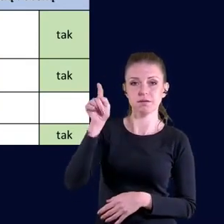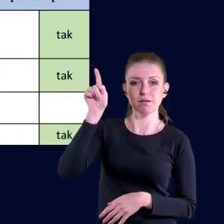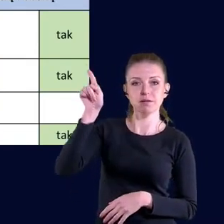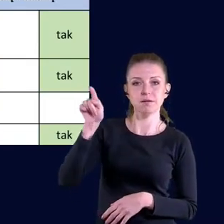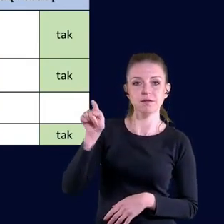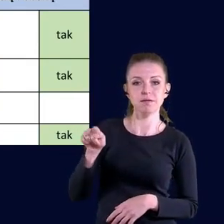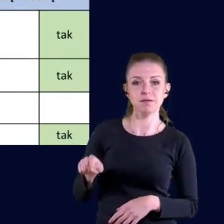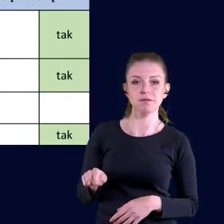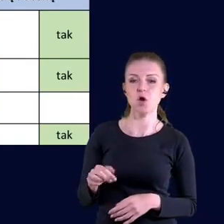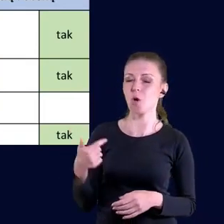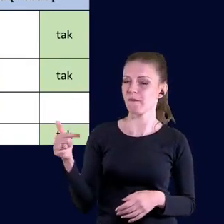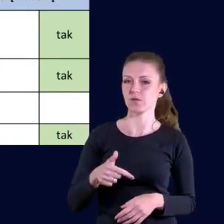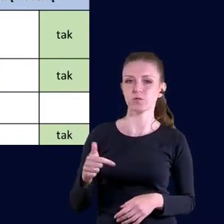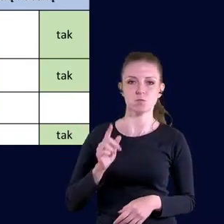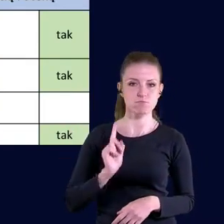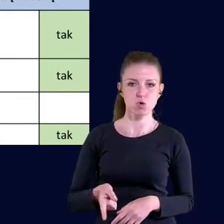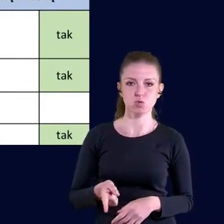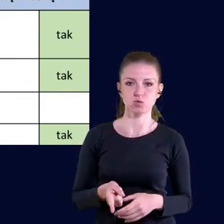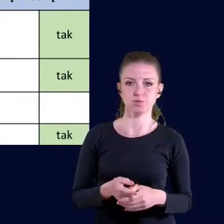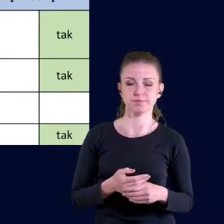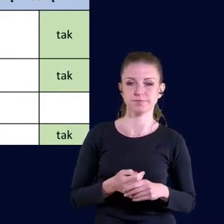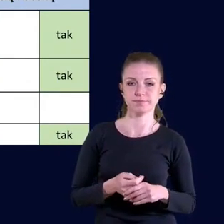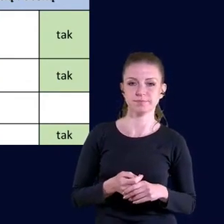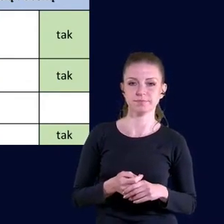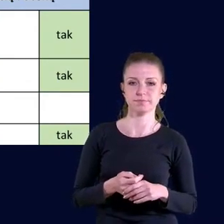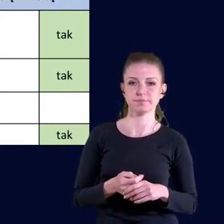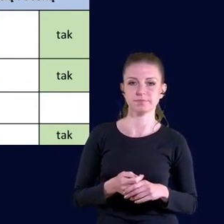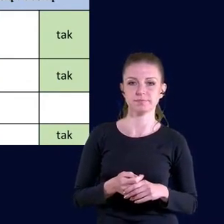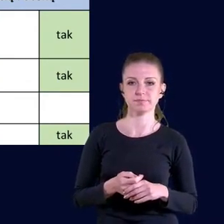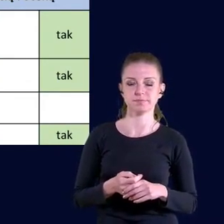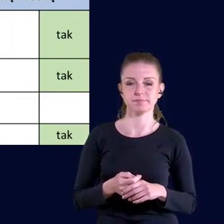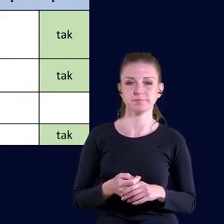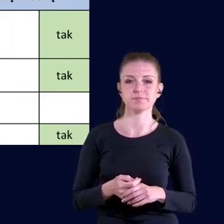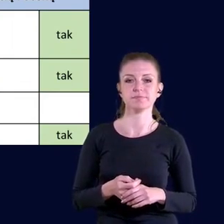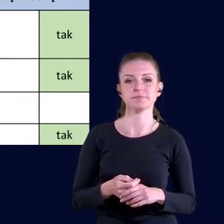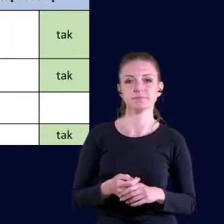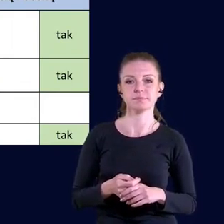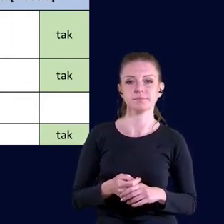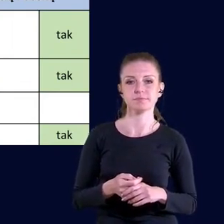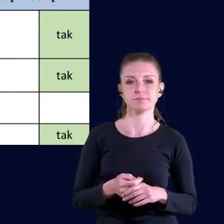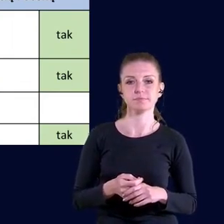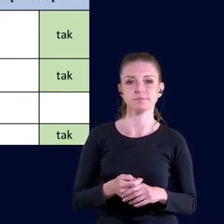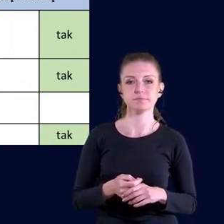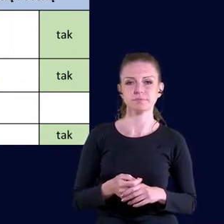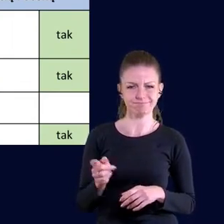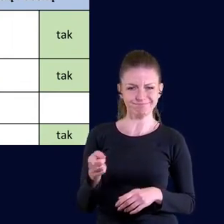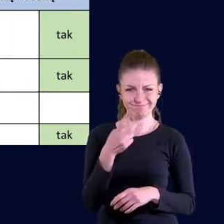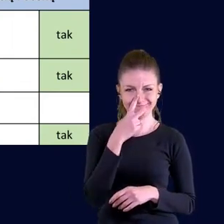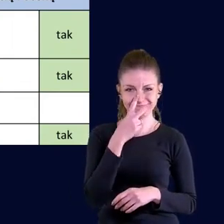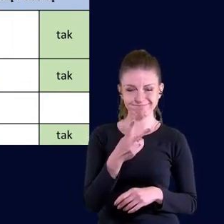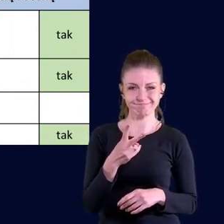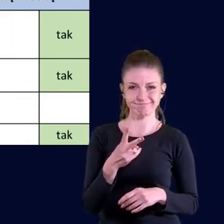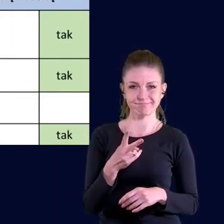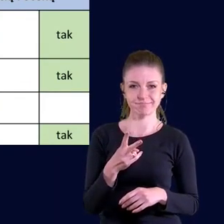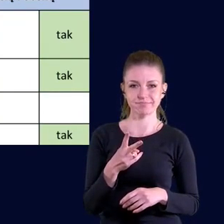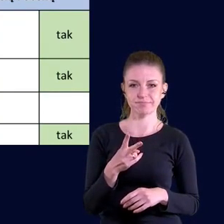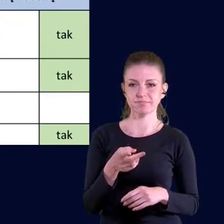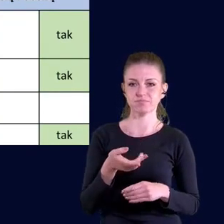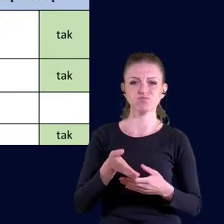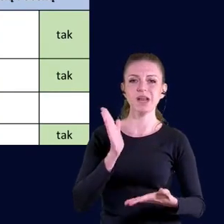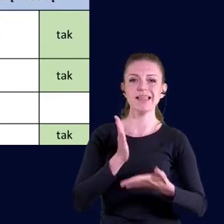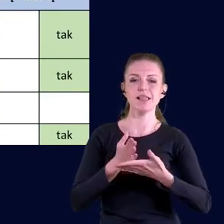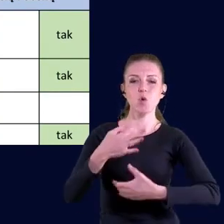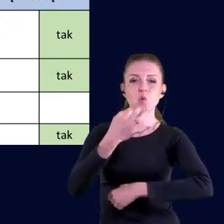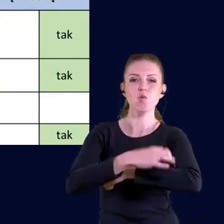które zostały wpisane do polityk instytucjonalnych państwo widzą właściwie tylko